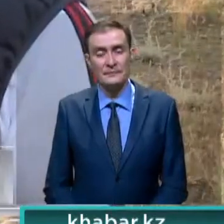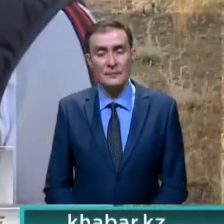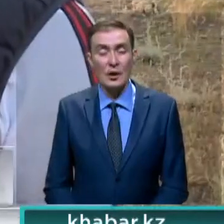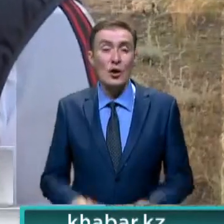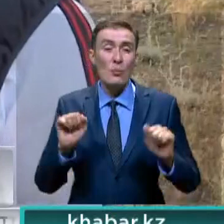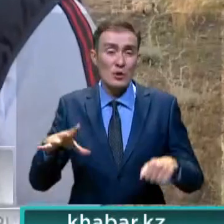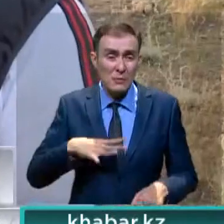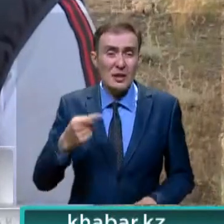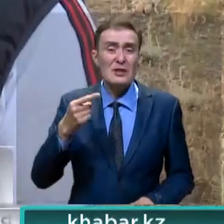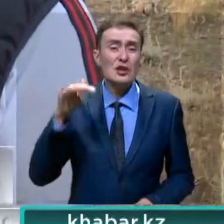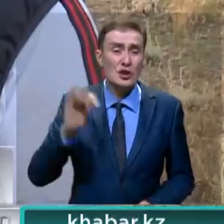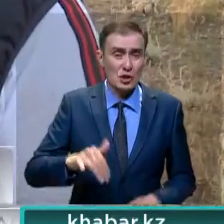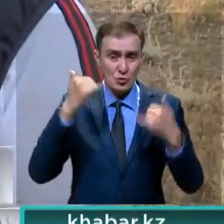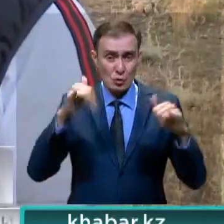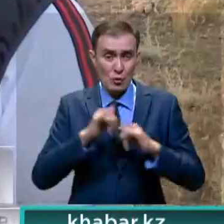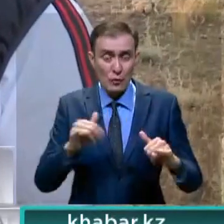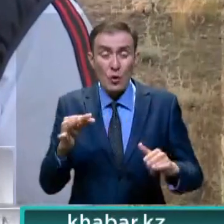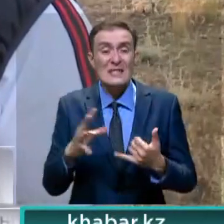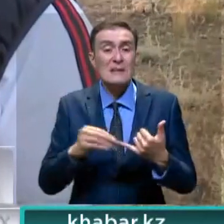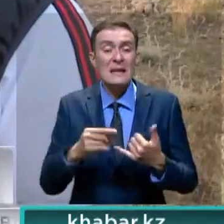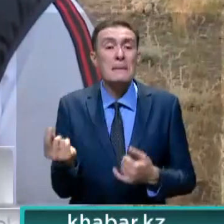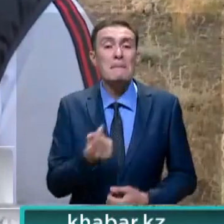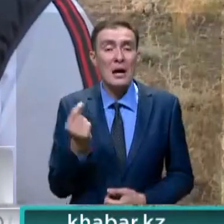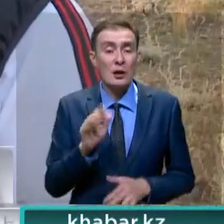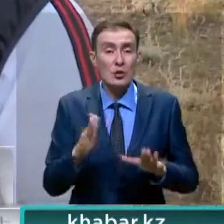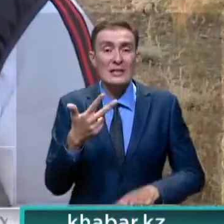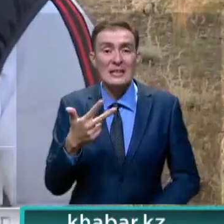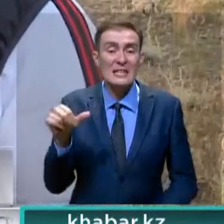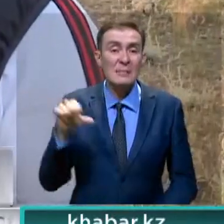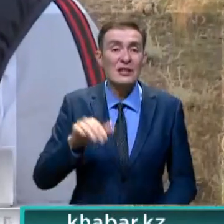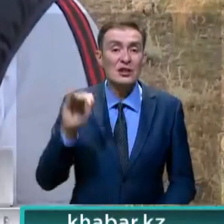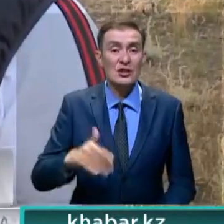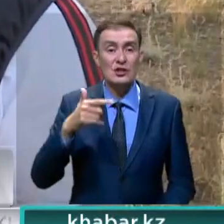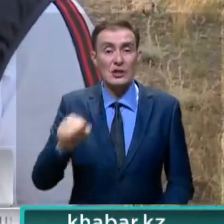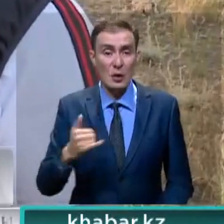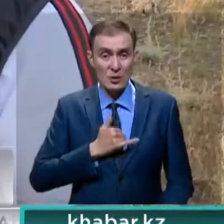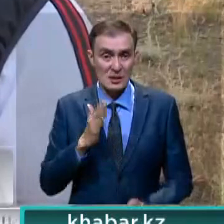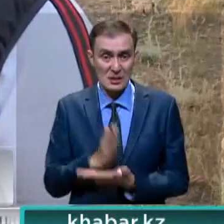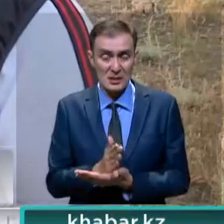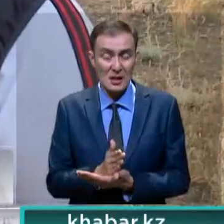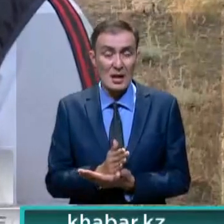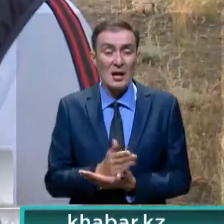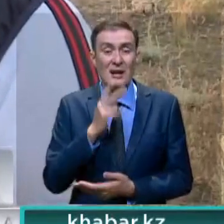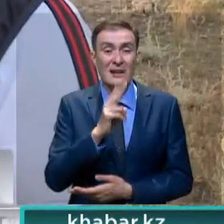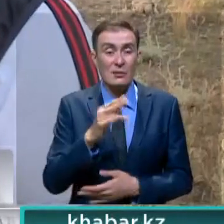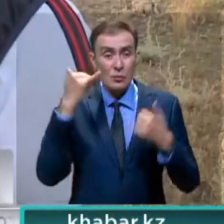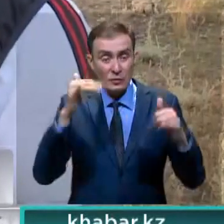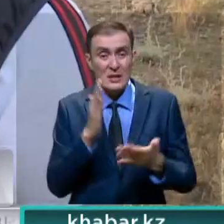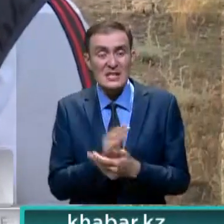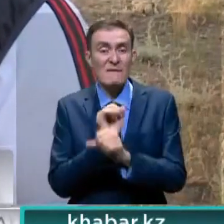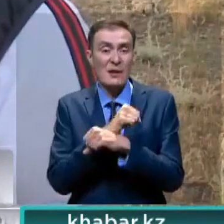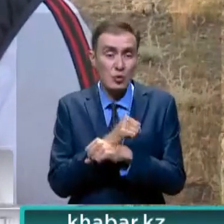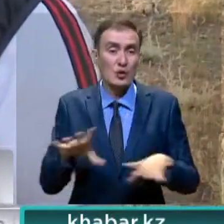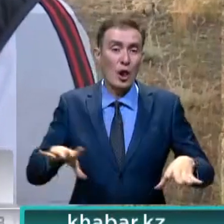Можно было бы и 1000 голов содержать, но земли мало. Всего 3500 гектаров у нас есть. А кроме КРС у нас и верблюд,